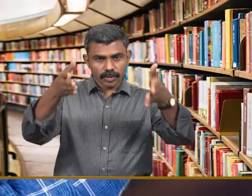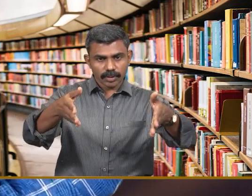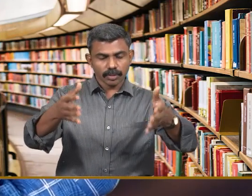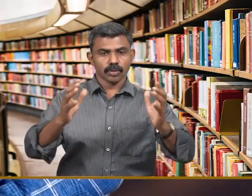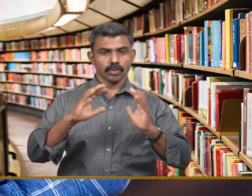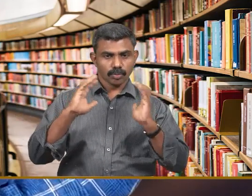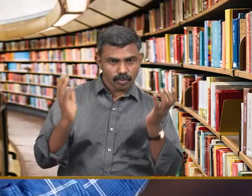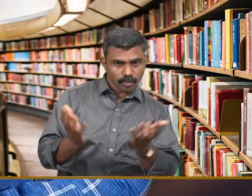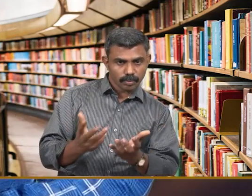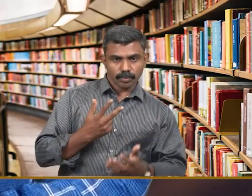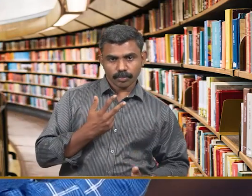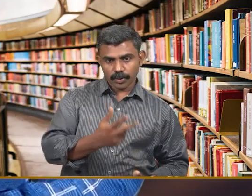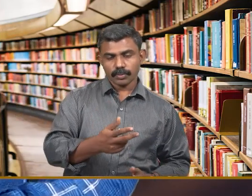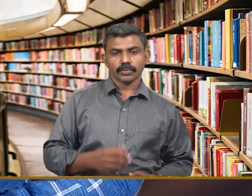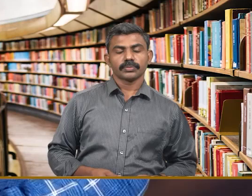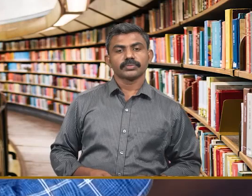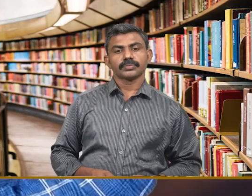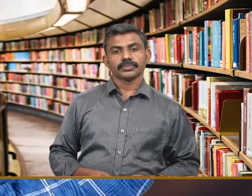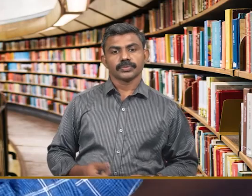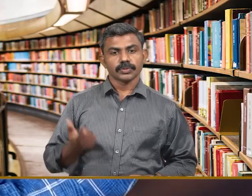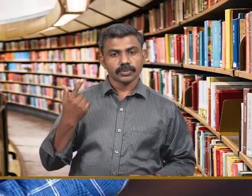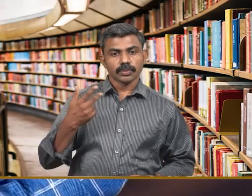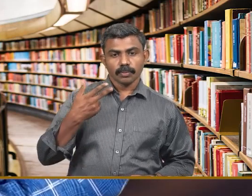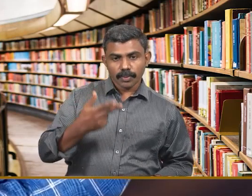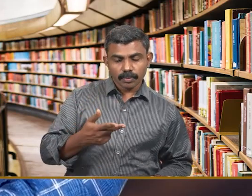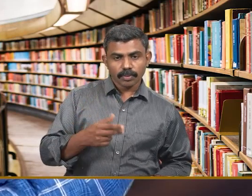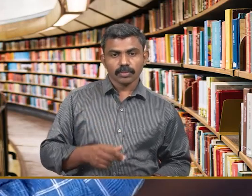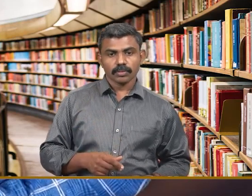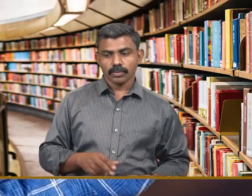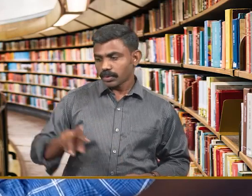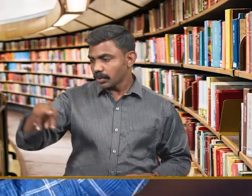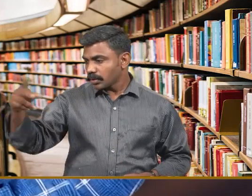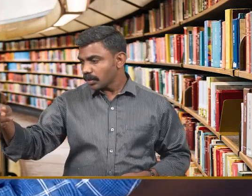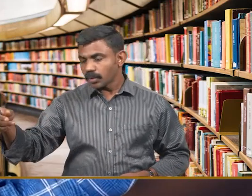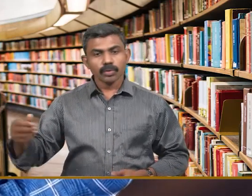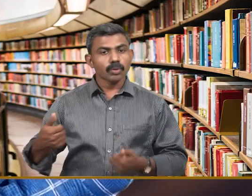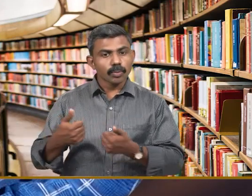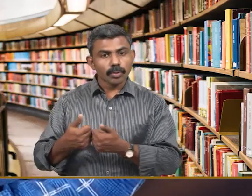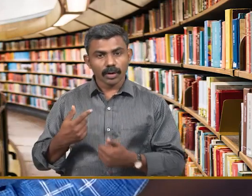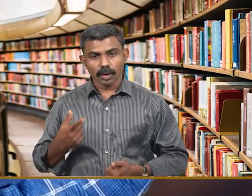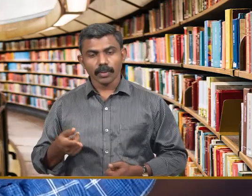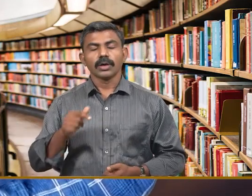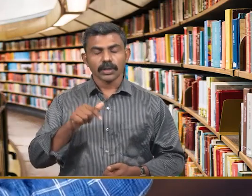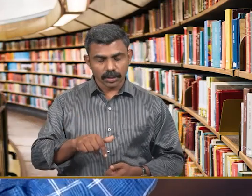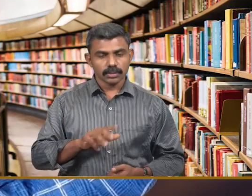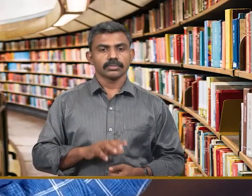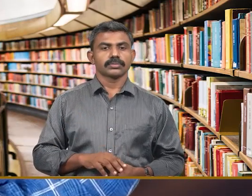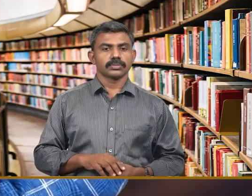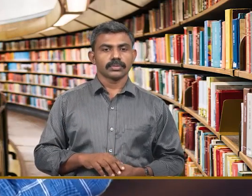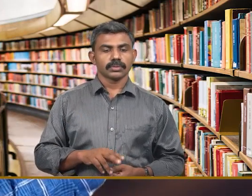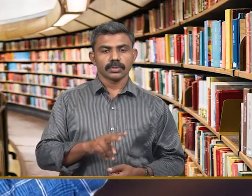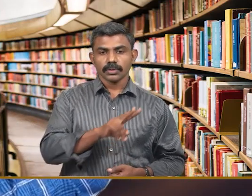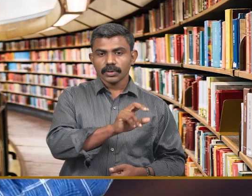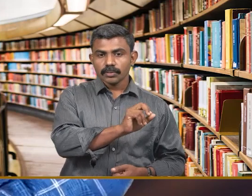நாம் பார்க்க போகிறோம். அப்போ முதல் உலகப் போர் தானே நம்ம படிச்சிருக்கோம், அடுத்து ரெண்டாம் உலகப் போரும் இருக்கா? ஆமாம், கண்டிப்பாக. 20ஆம்